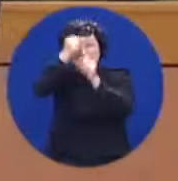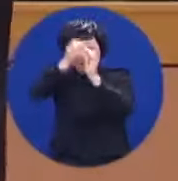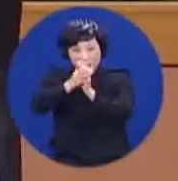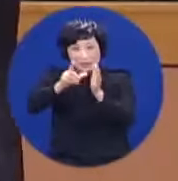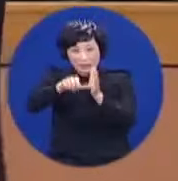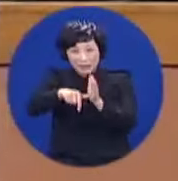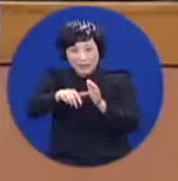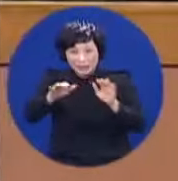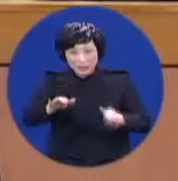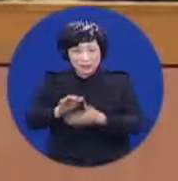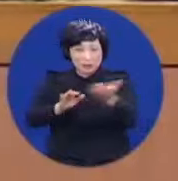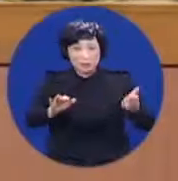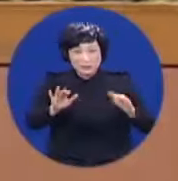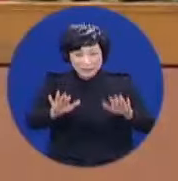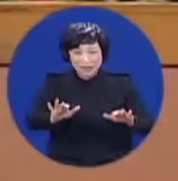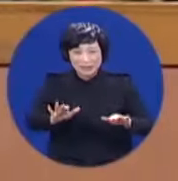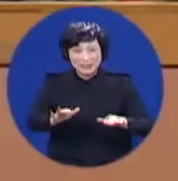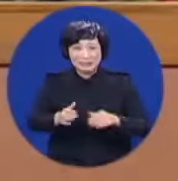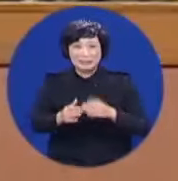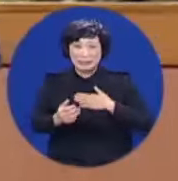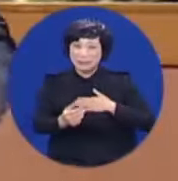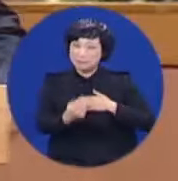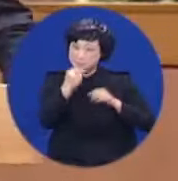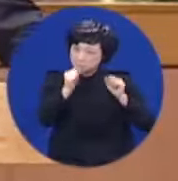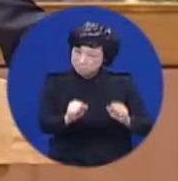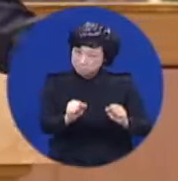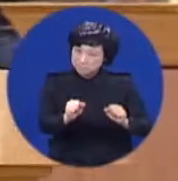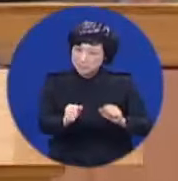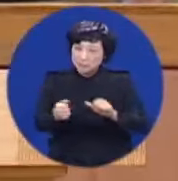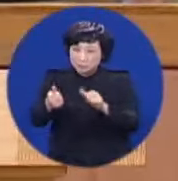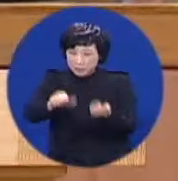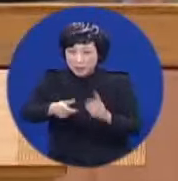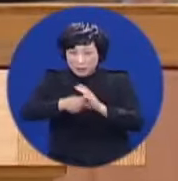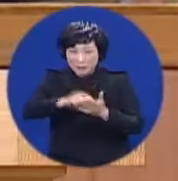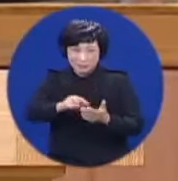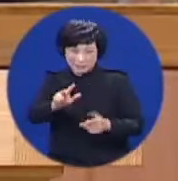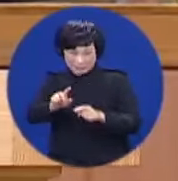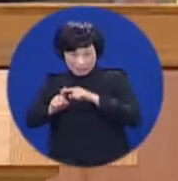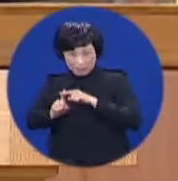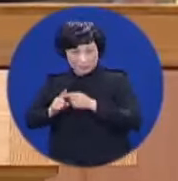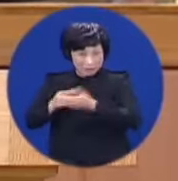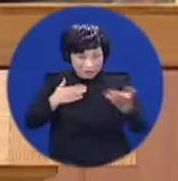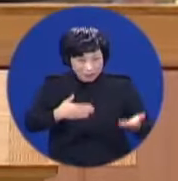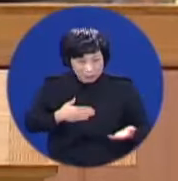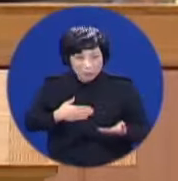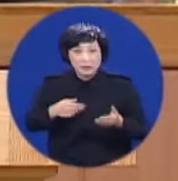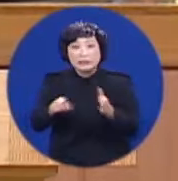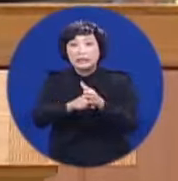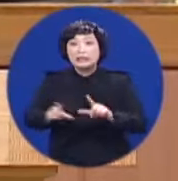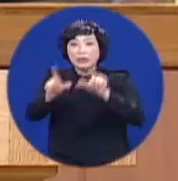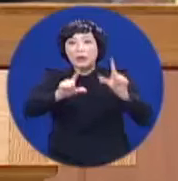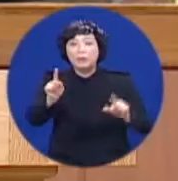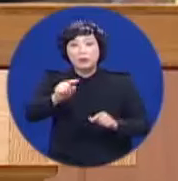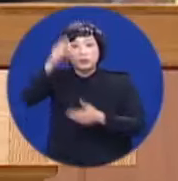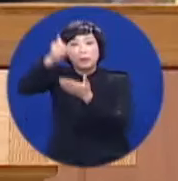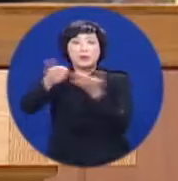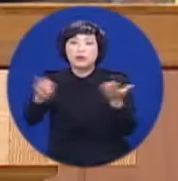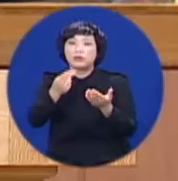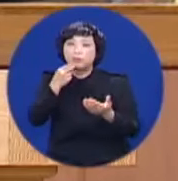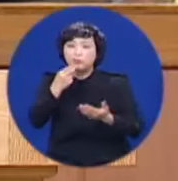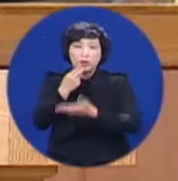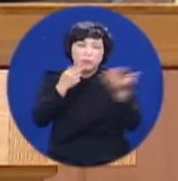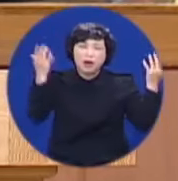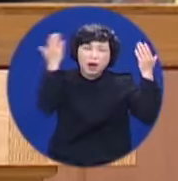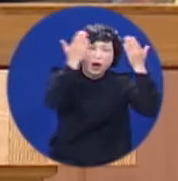때 아주 죽느냐 사느냐 하는 만큼 이 신앙생활은 성령의 역사가 없이는